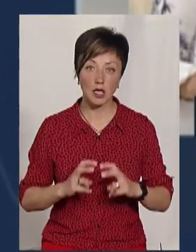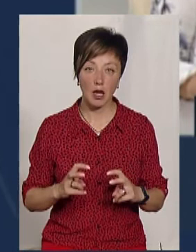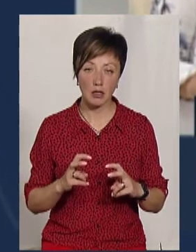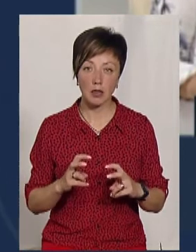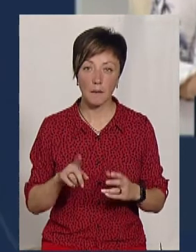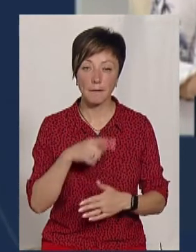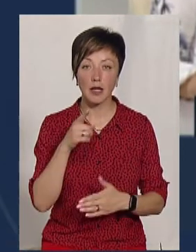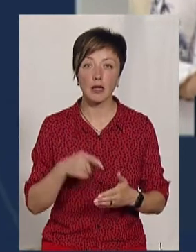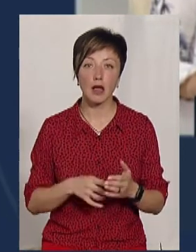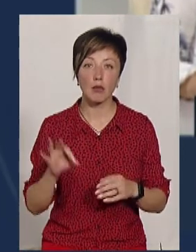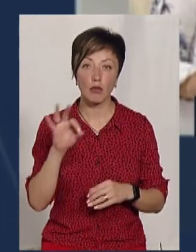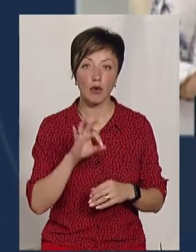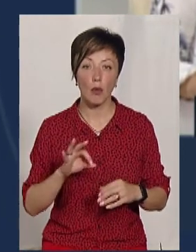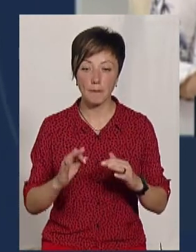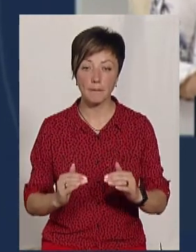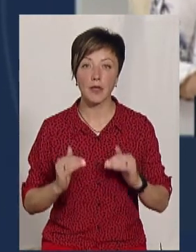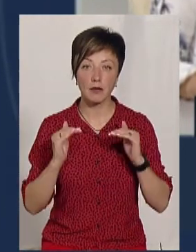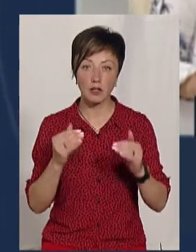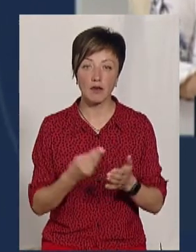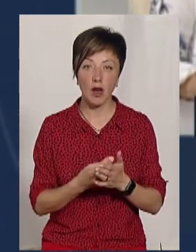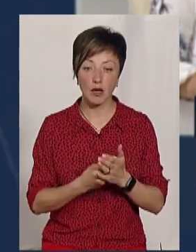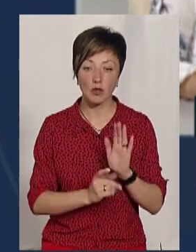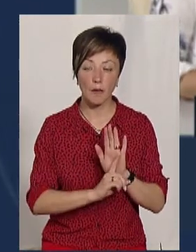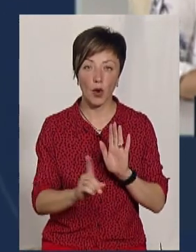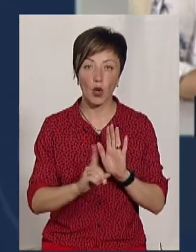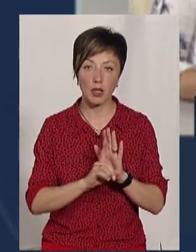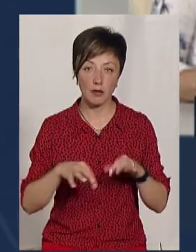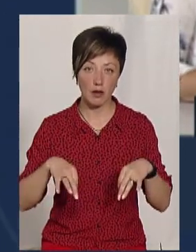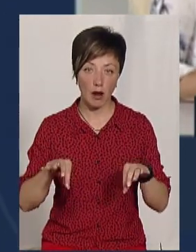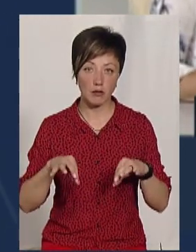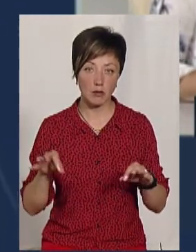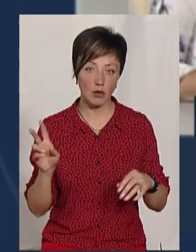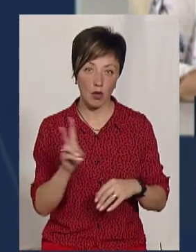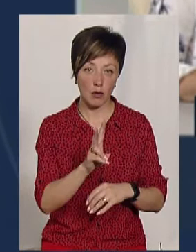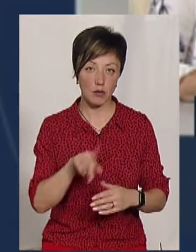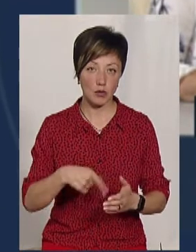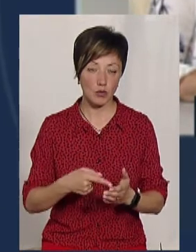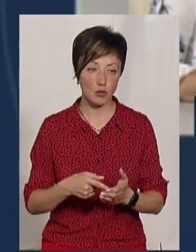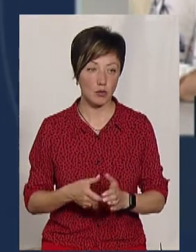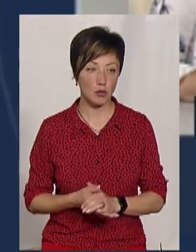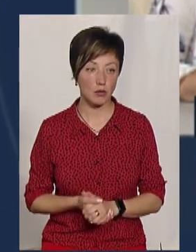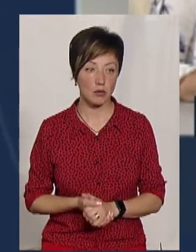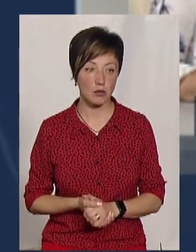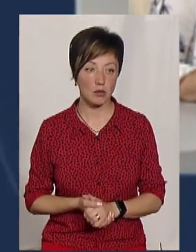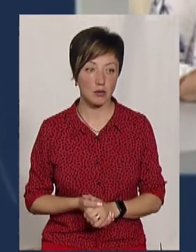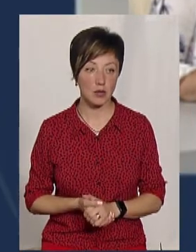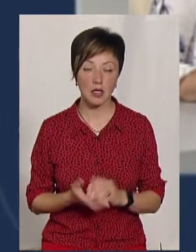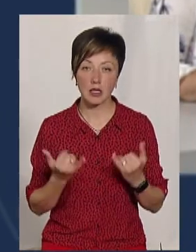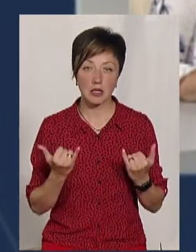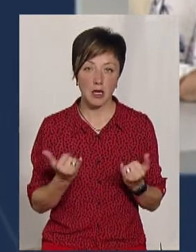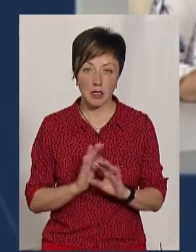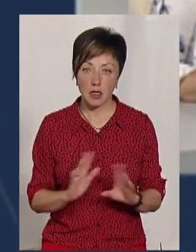ви питання про підвищення вартості проїзду у електротранспорті міському? Ну, наразі ми